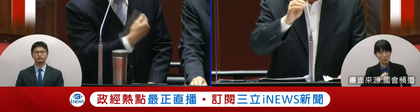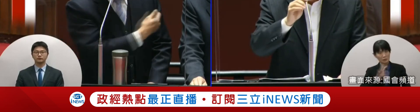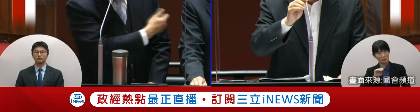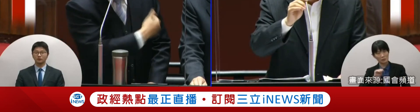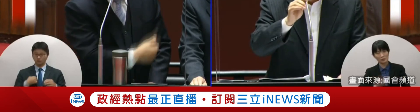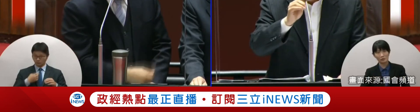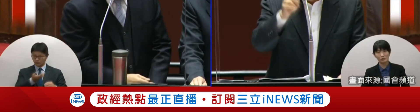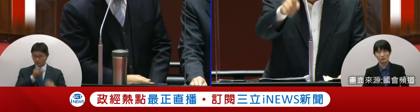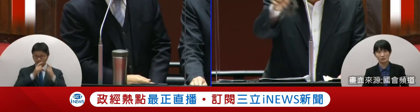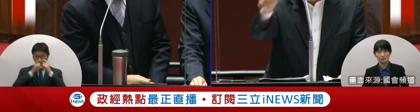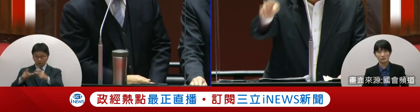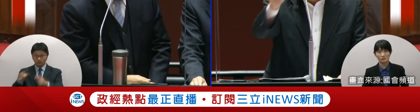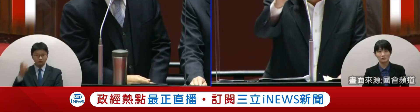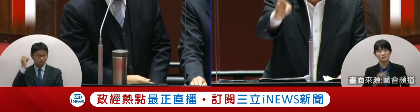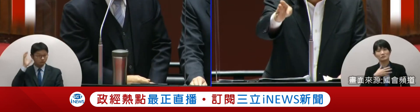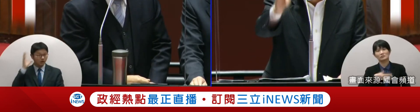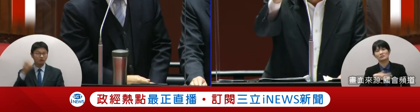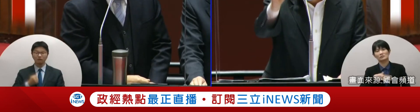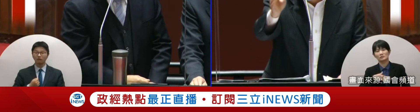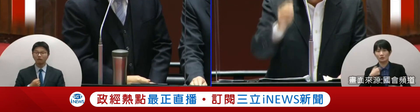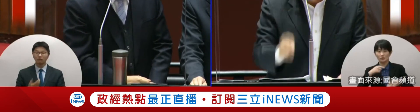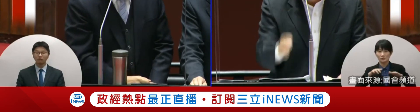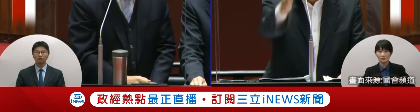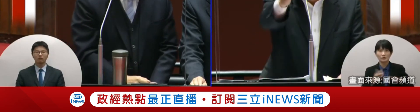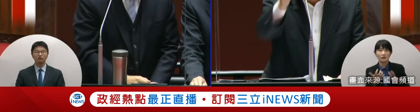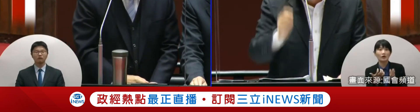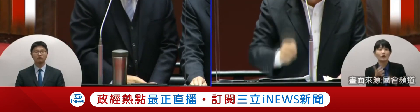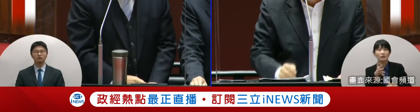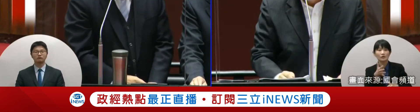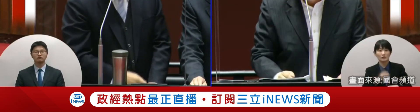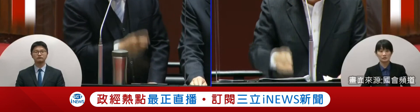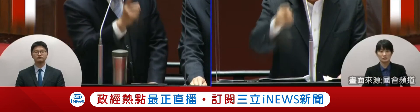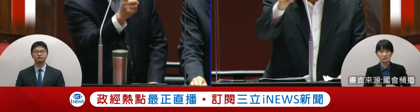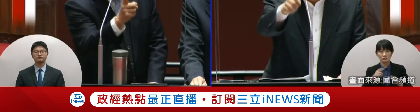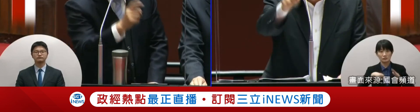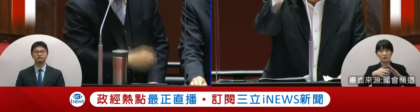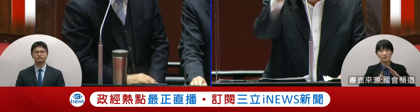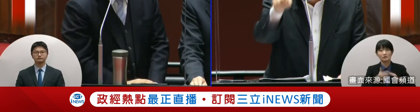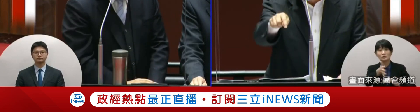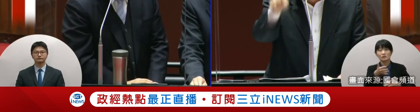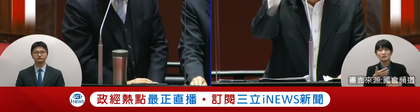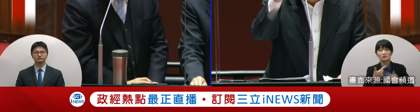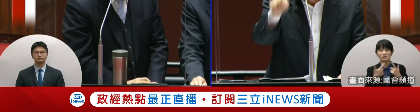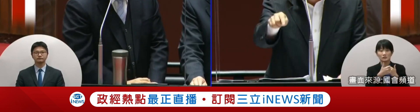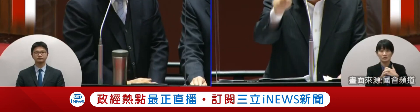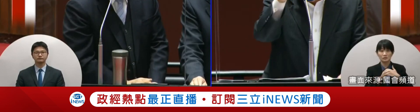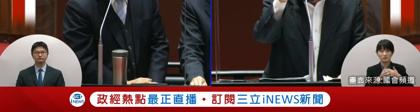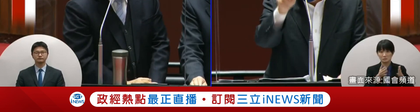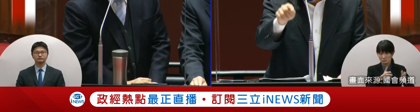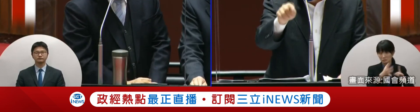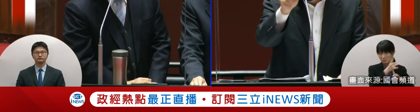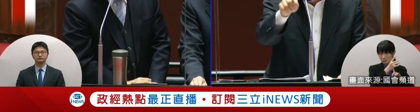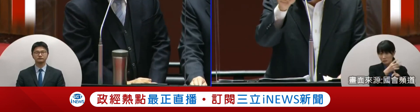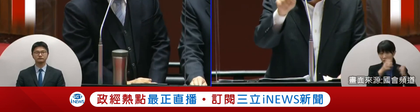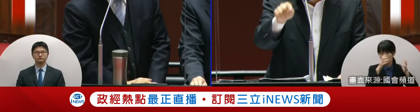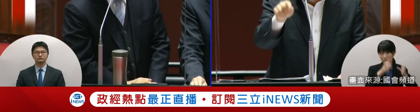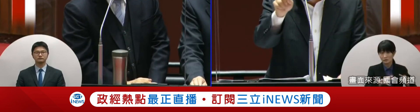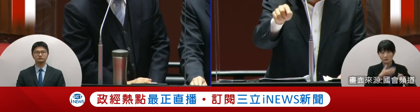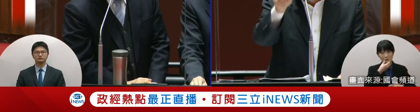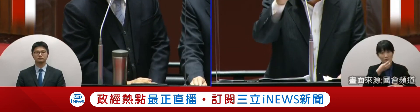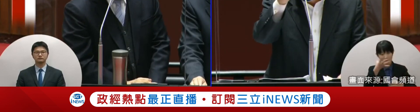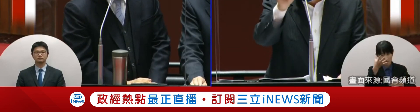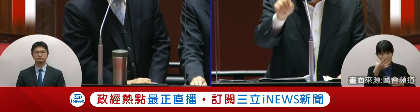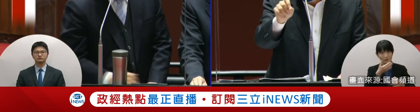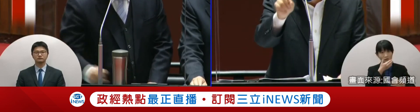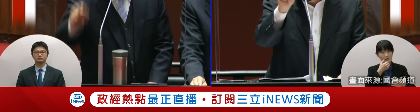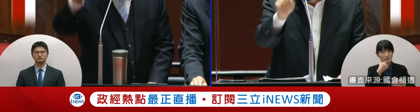听懂我刚才答询吗？ 我知道，所以现在我刚刚问他，院长帮你回答我。他在新竹设立清华海峡